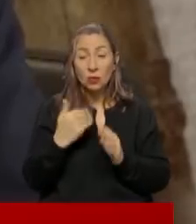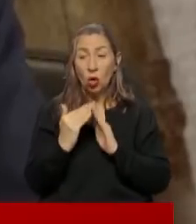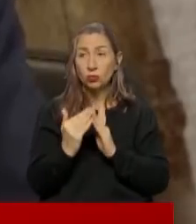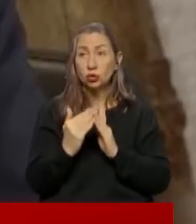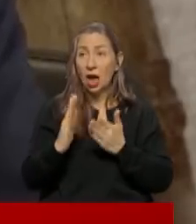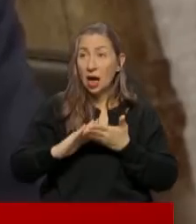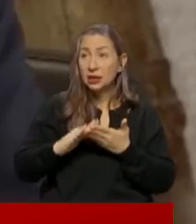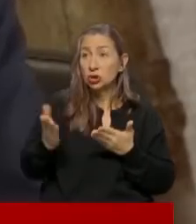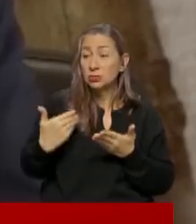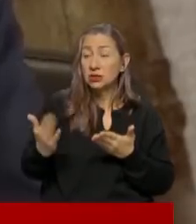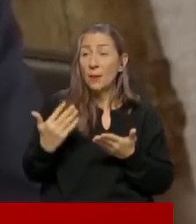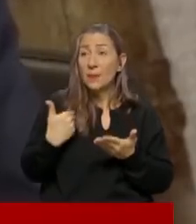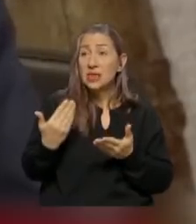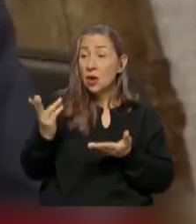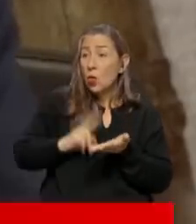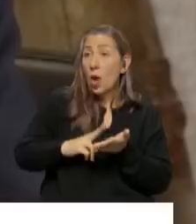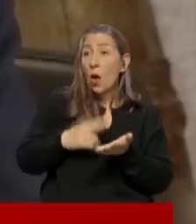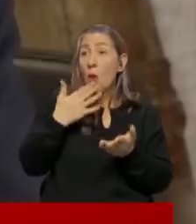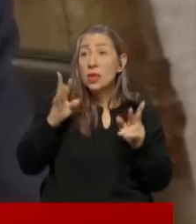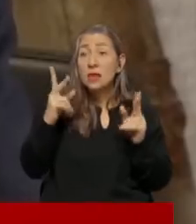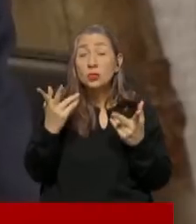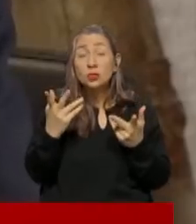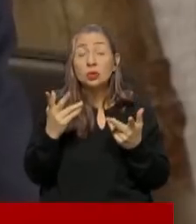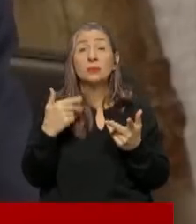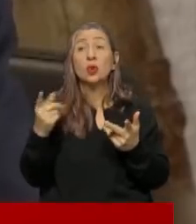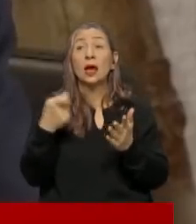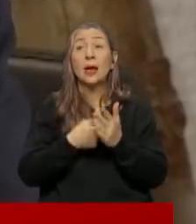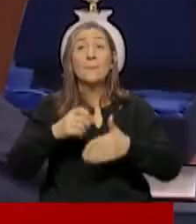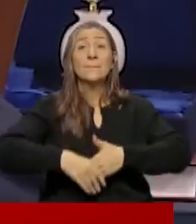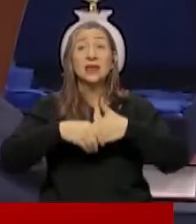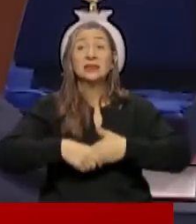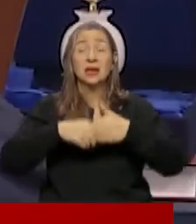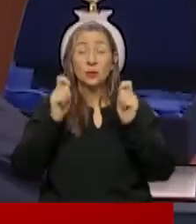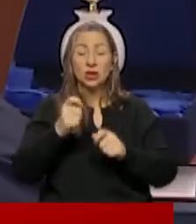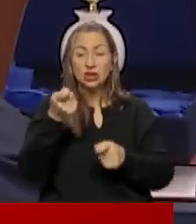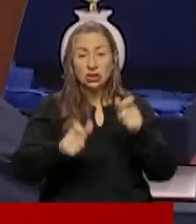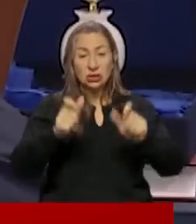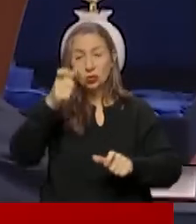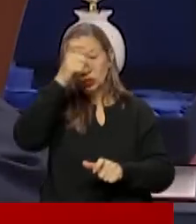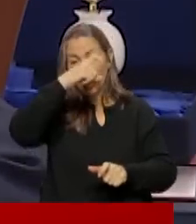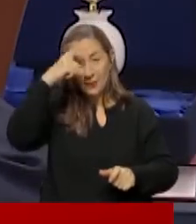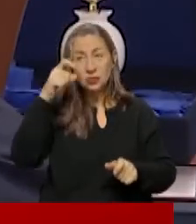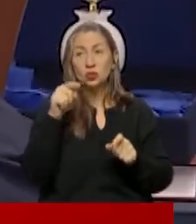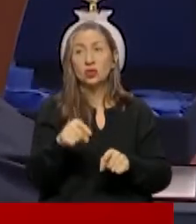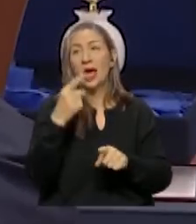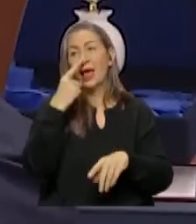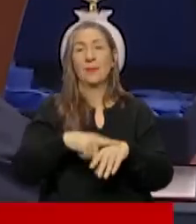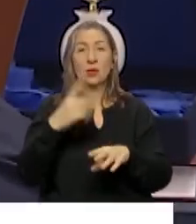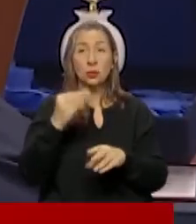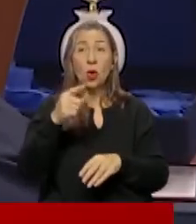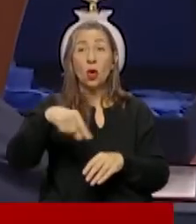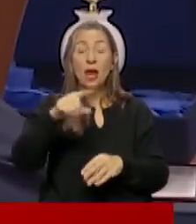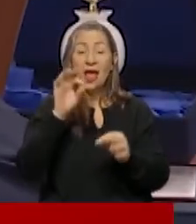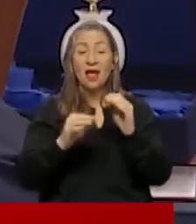komşumuz, arkadaşımız ama bizde kayıtları yok, tanımıyoruz. Yani biz onlar adına pazarlık yapıyoruz. İşçilerimiz, Türkiye'nin emekçileri şundan emin olsunlar.